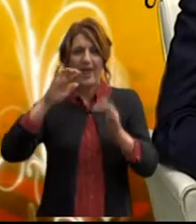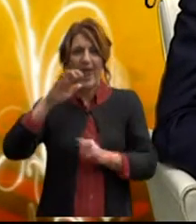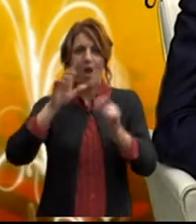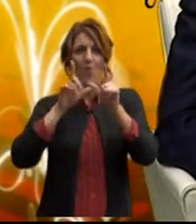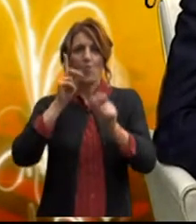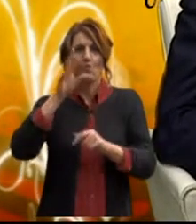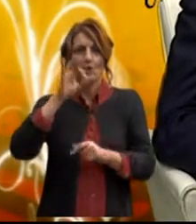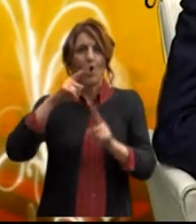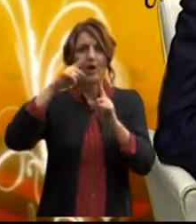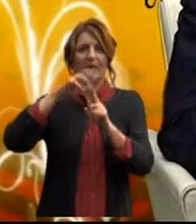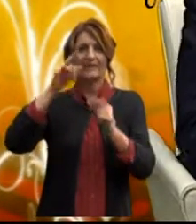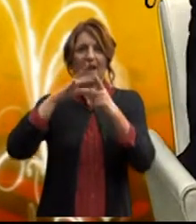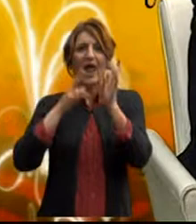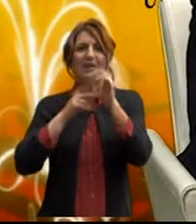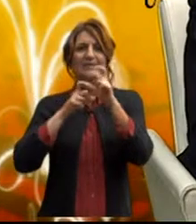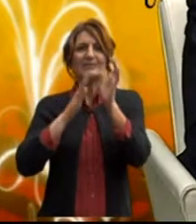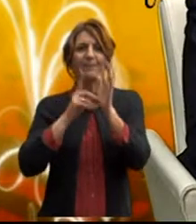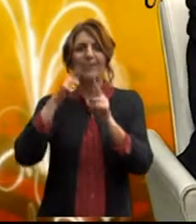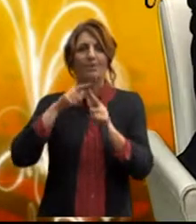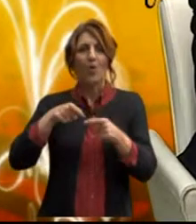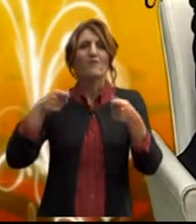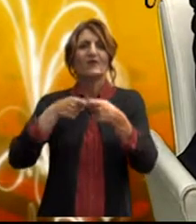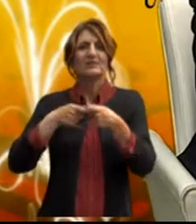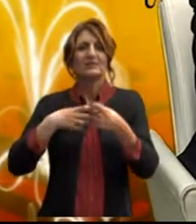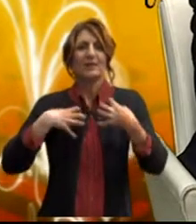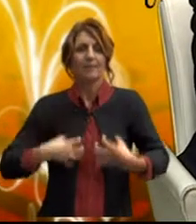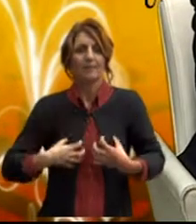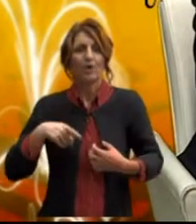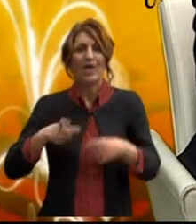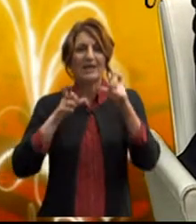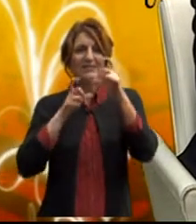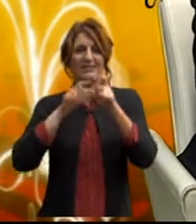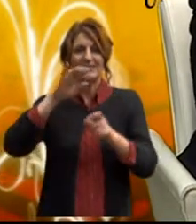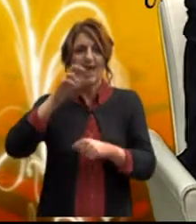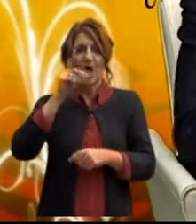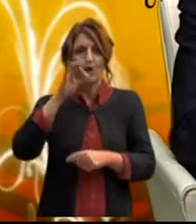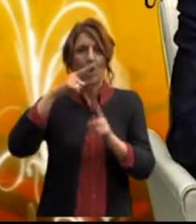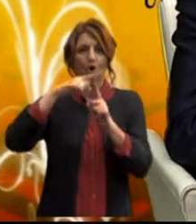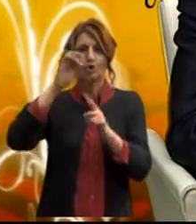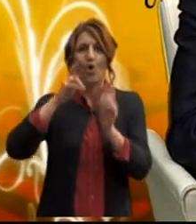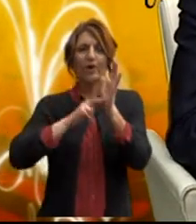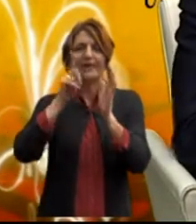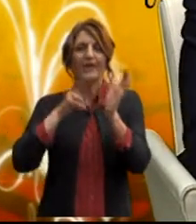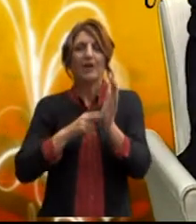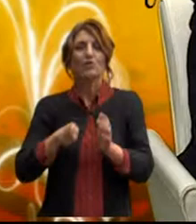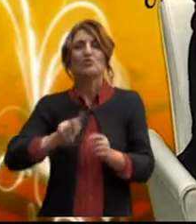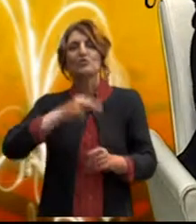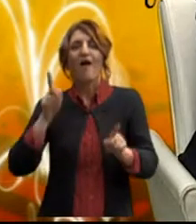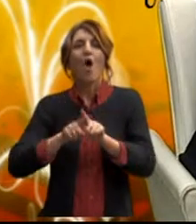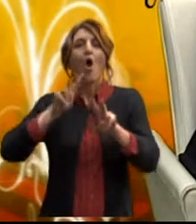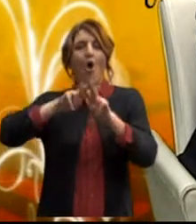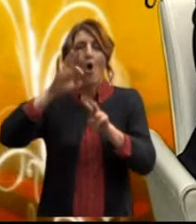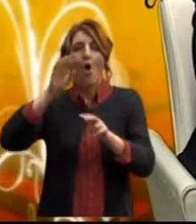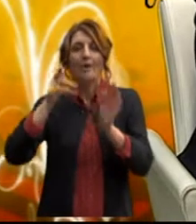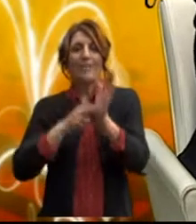su bitni za depresiju. Jedan važan neurotransmitor je serotonin. Svi su čuli za serotonin, zovu ga još i hormon sreće.